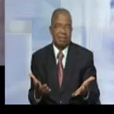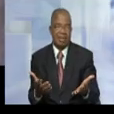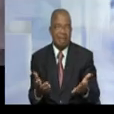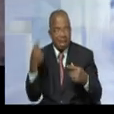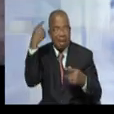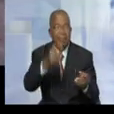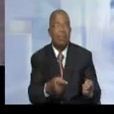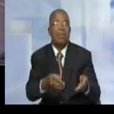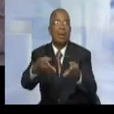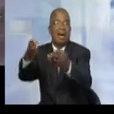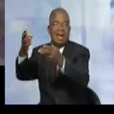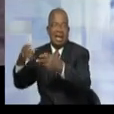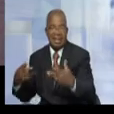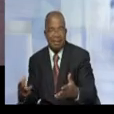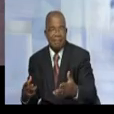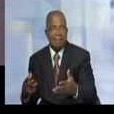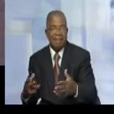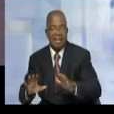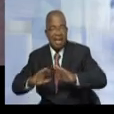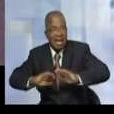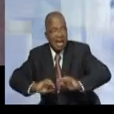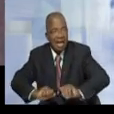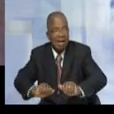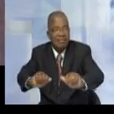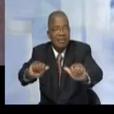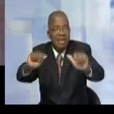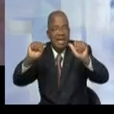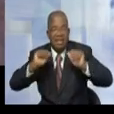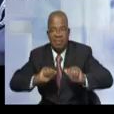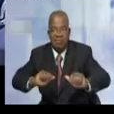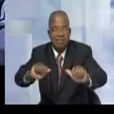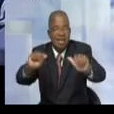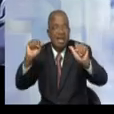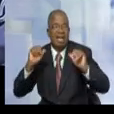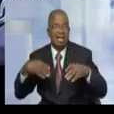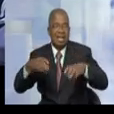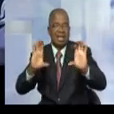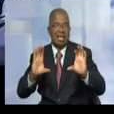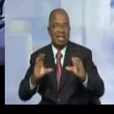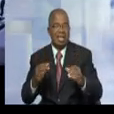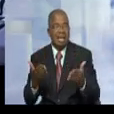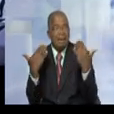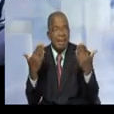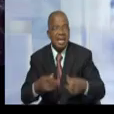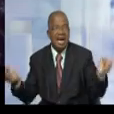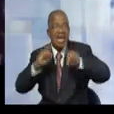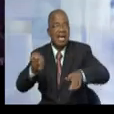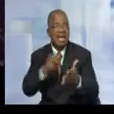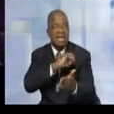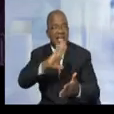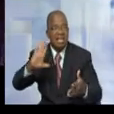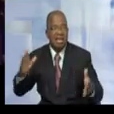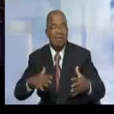la réhabilitation du plancher d'une salle de classe de l'école du village. Madame le ministre de l'Éducation nationale et